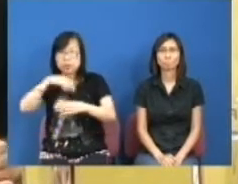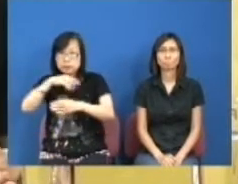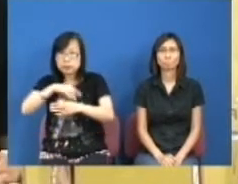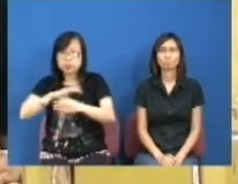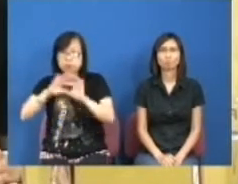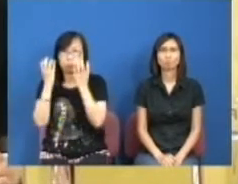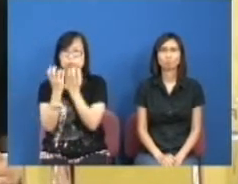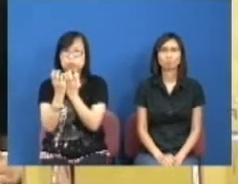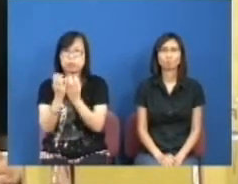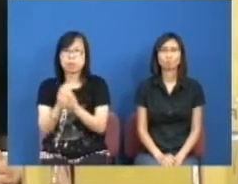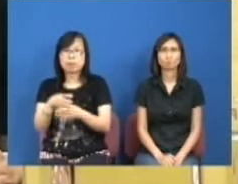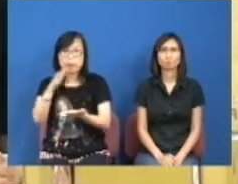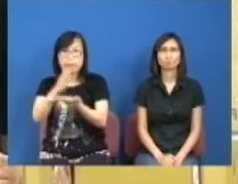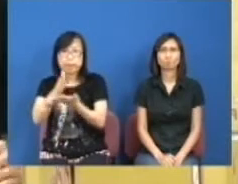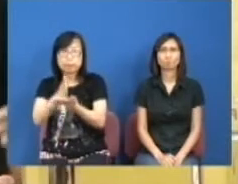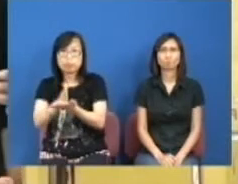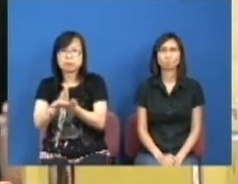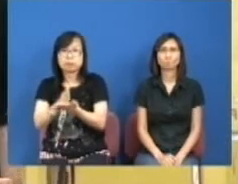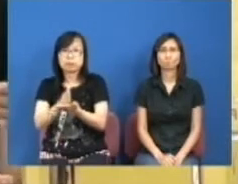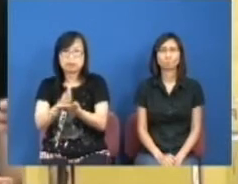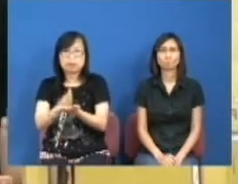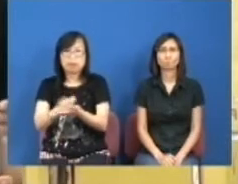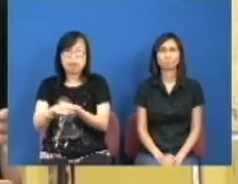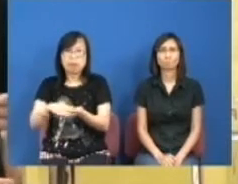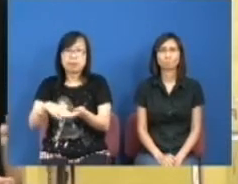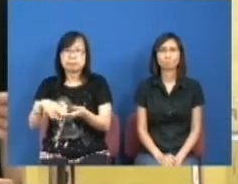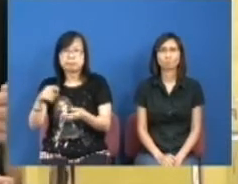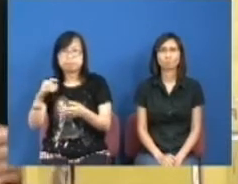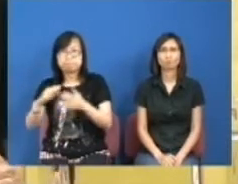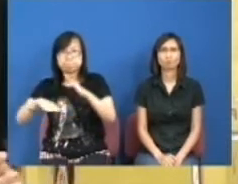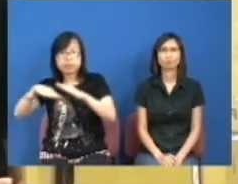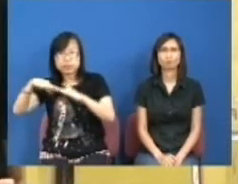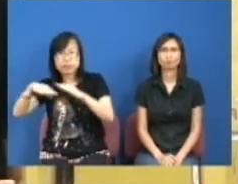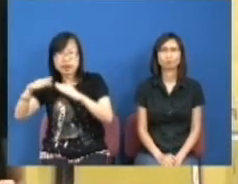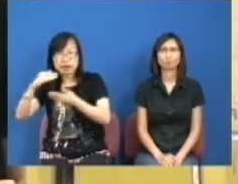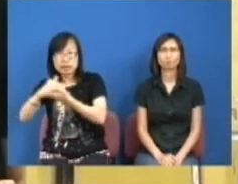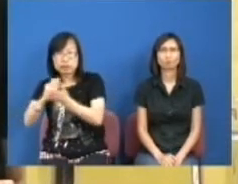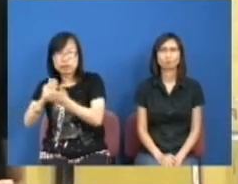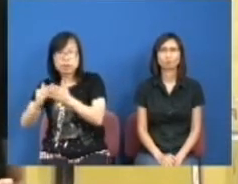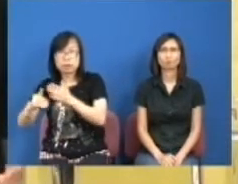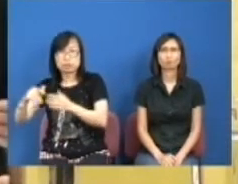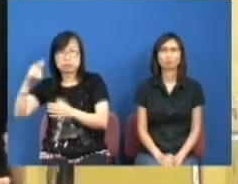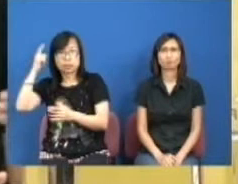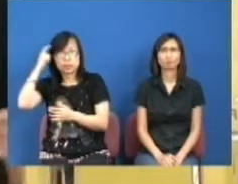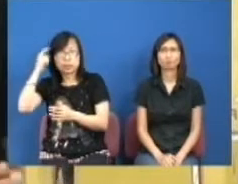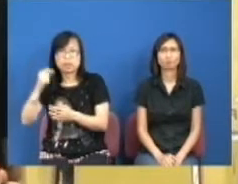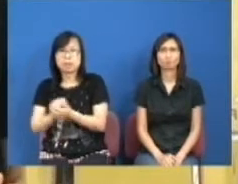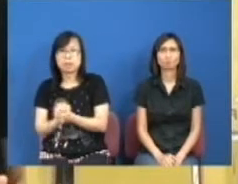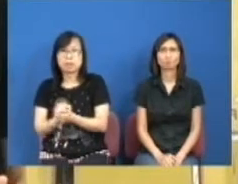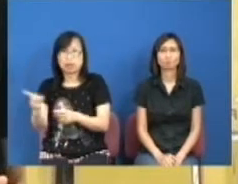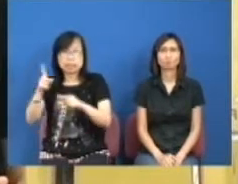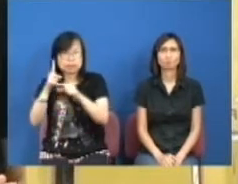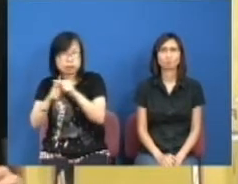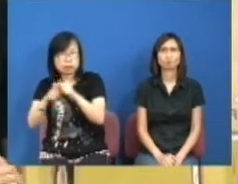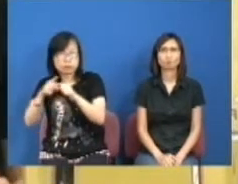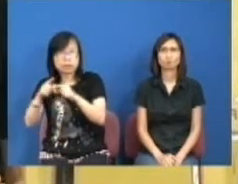團體咧，亦都有唔同嘅階級意識啦，係有唔同嘅階級嘅取向嘅，有啲可能係中產啲，